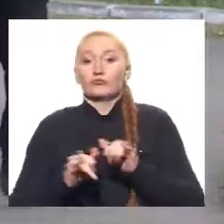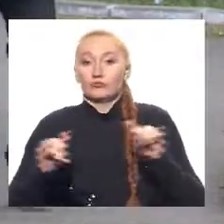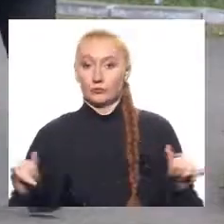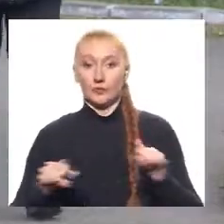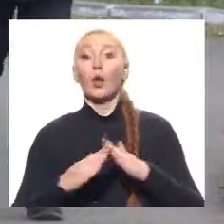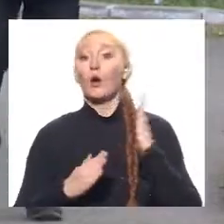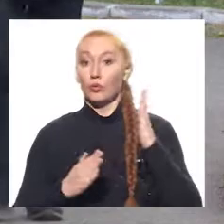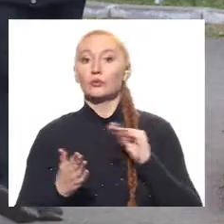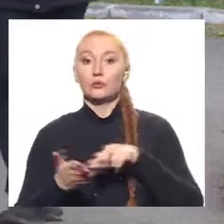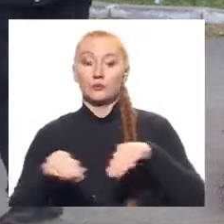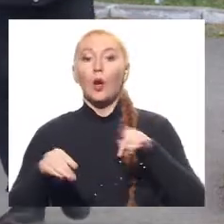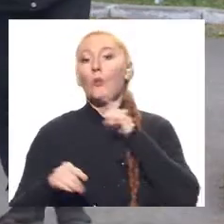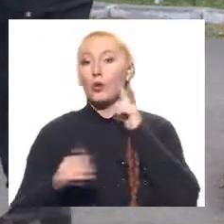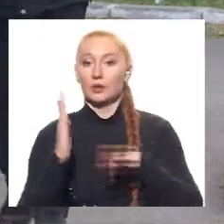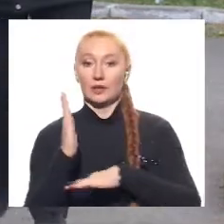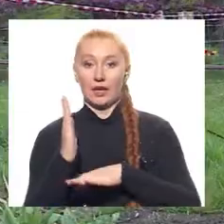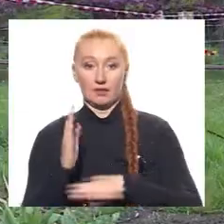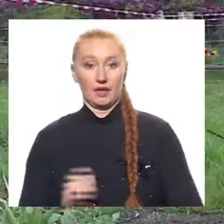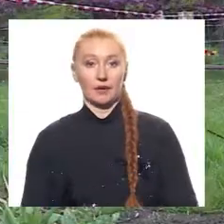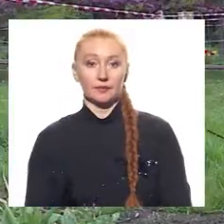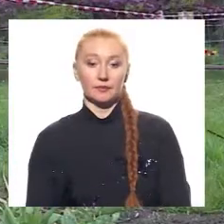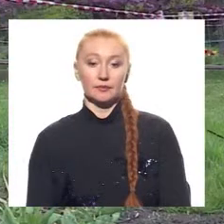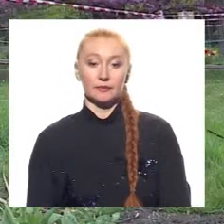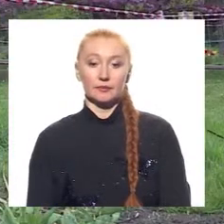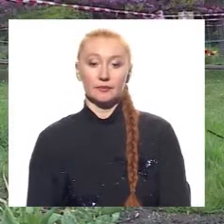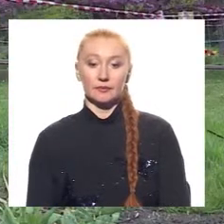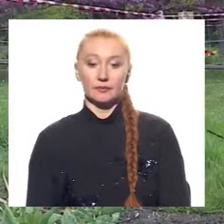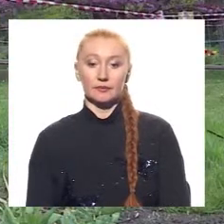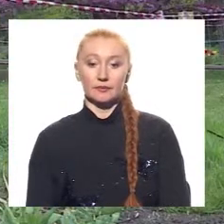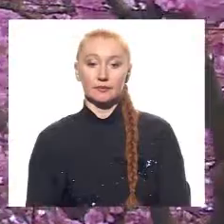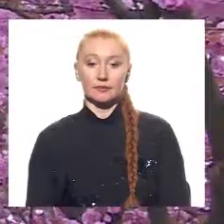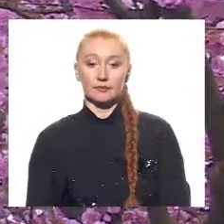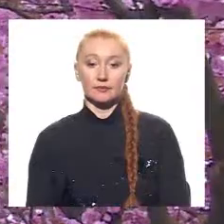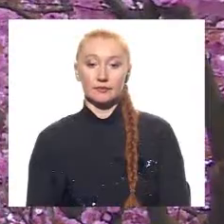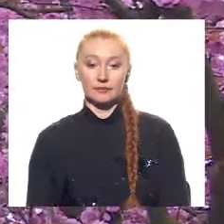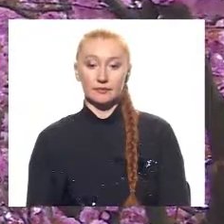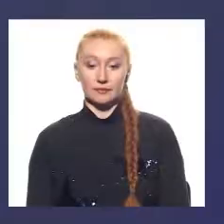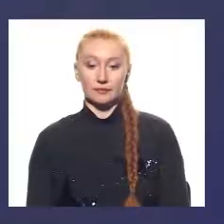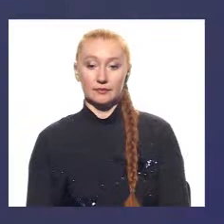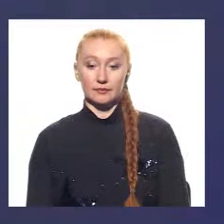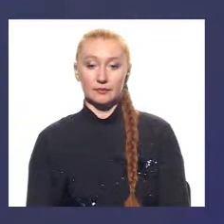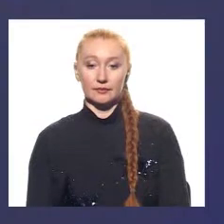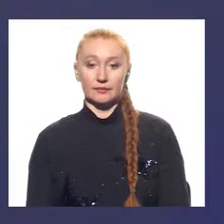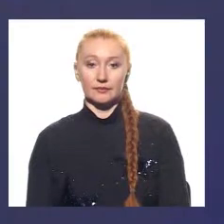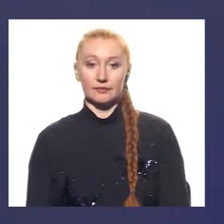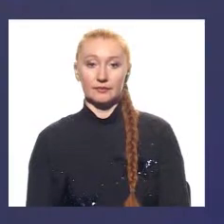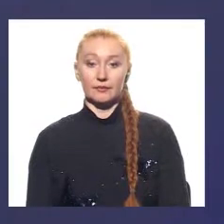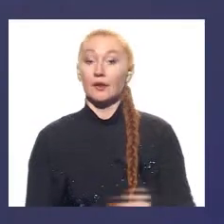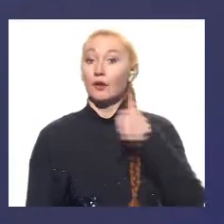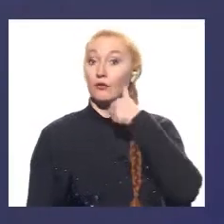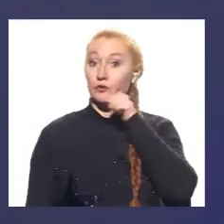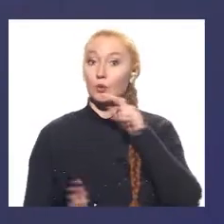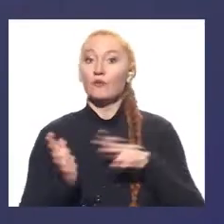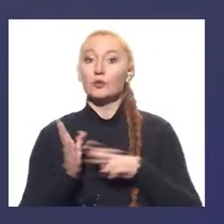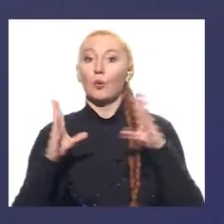Незабаром висаджуватимуть молоді деревця. Юлія Безбородько, Богдан Антоненко. Новини на Суспільному. Дніпро. Вчора о